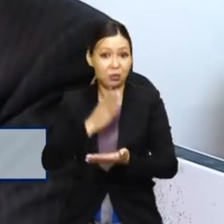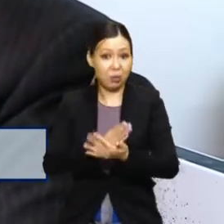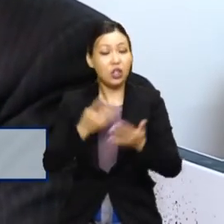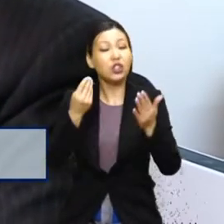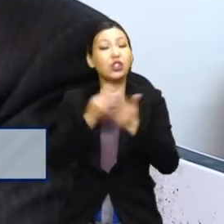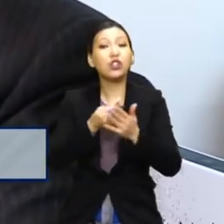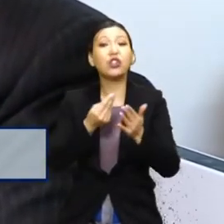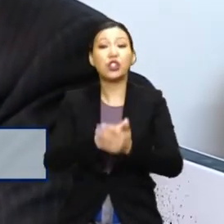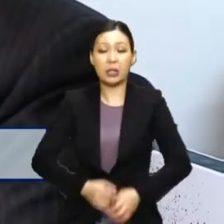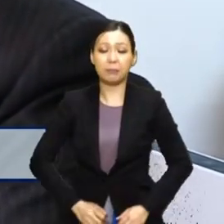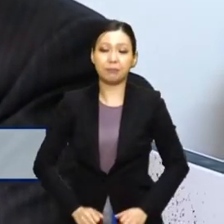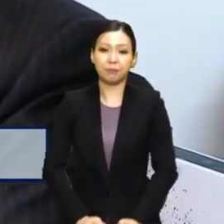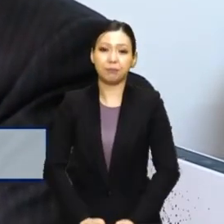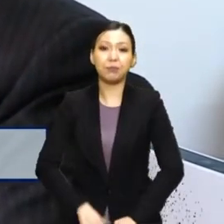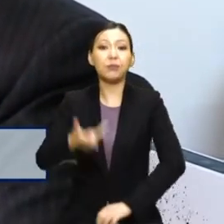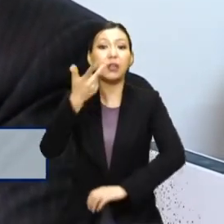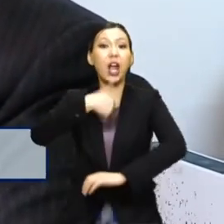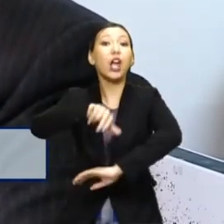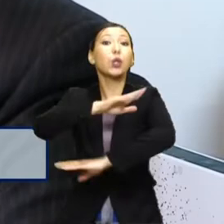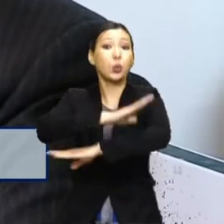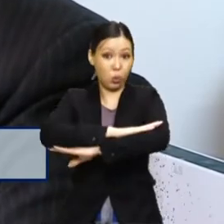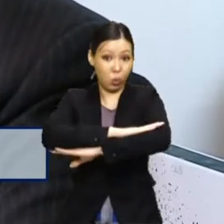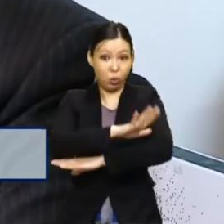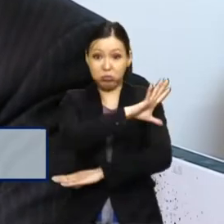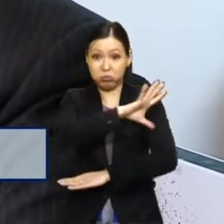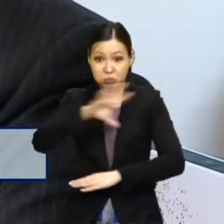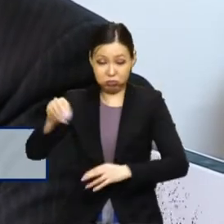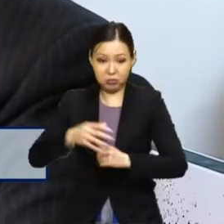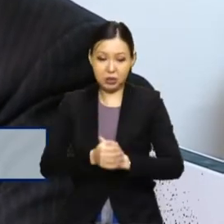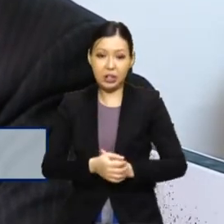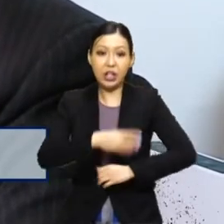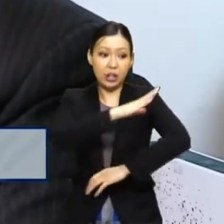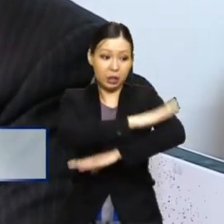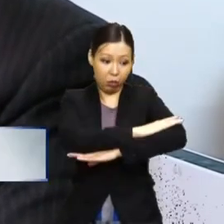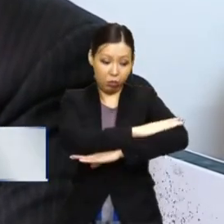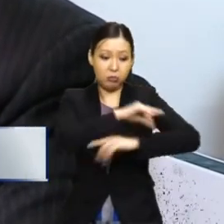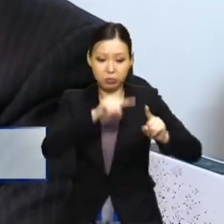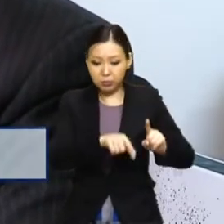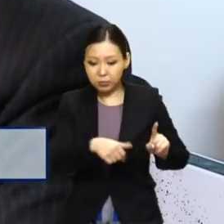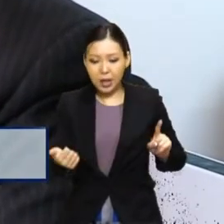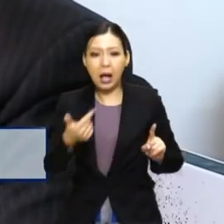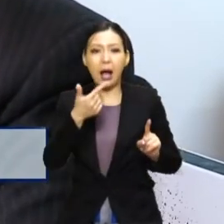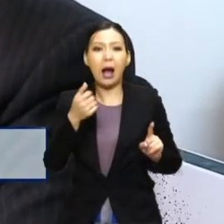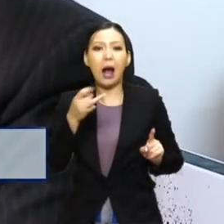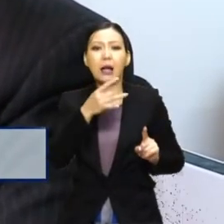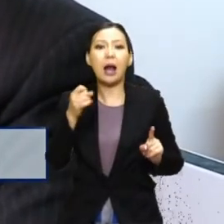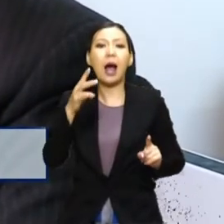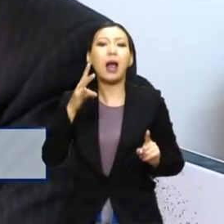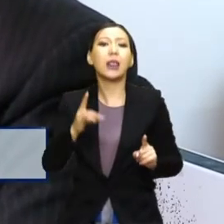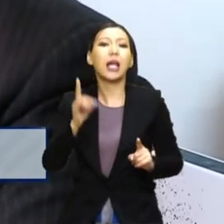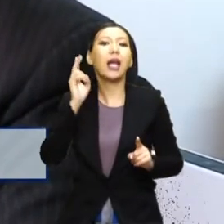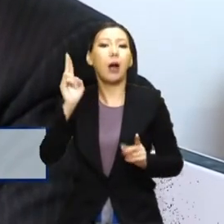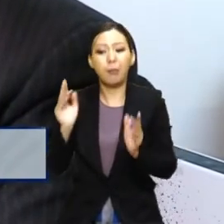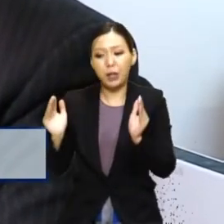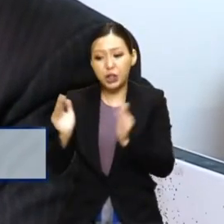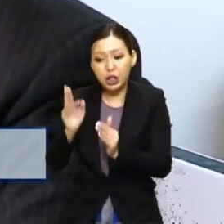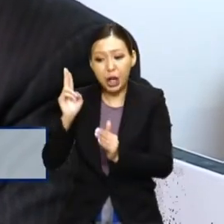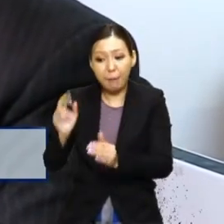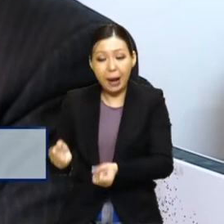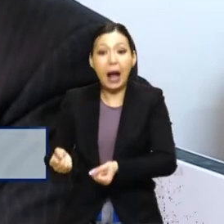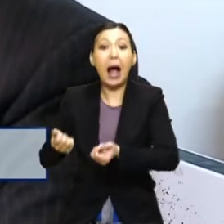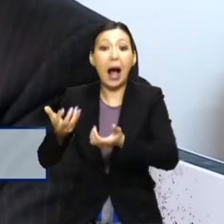одоо ихтэй сургуулиуд дэрэгдэн гарааны компани байгуулж тэр компаниараа дамжуулаад их сургуулиуд дээр бүтээгдэж